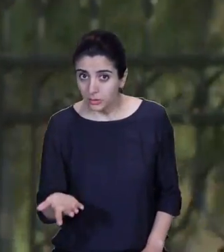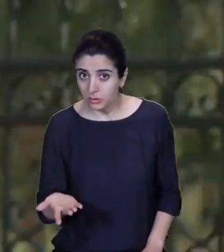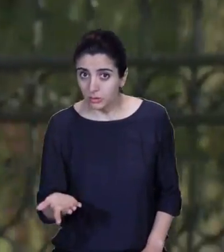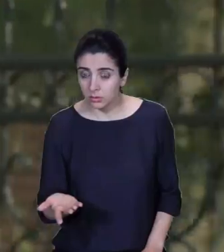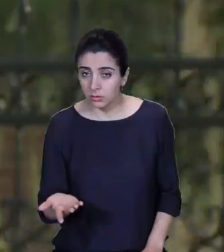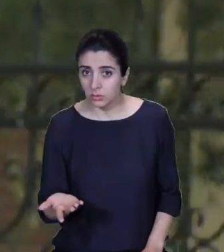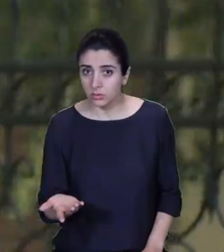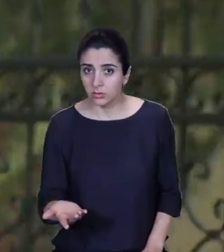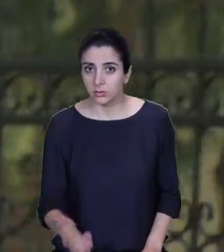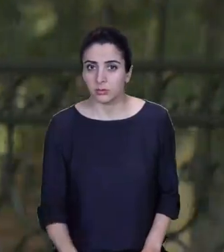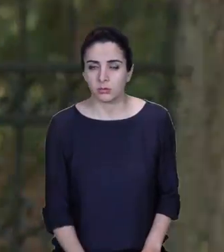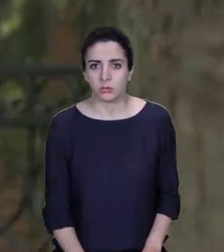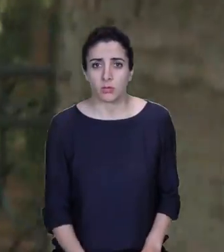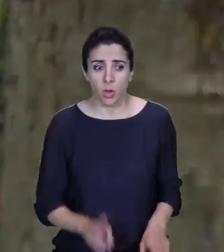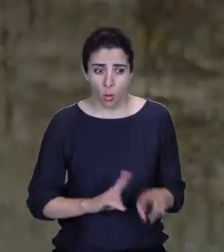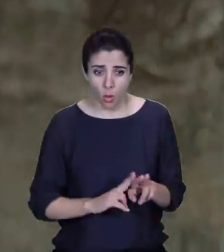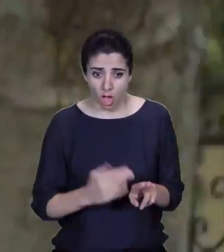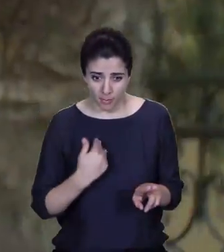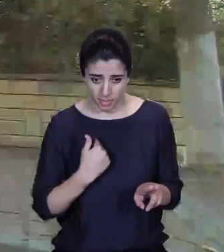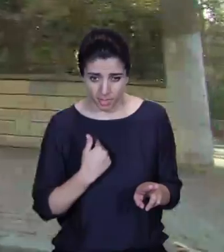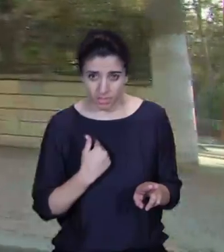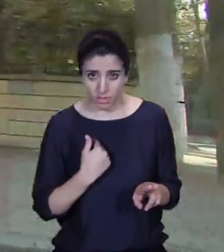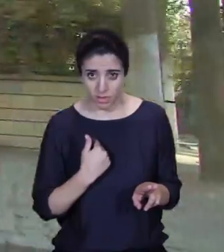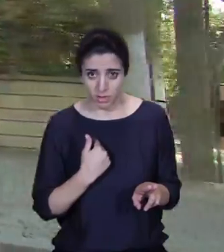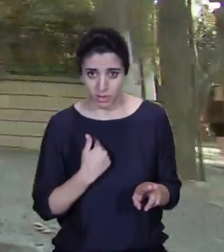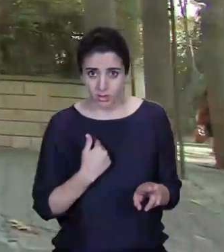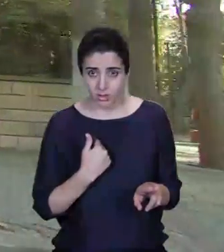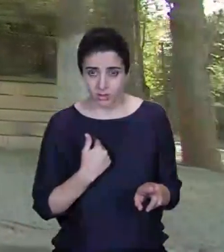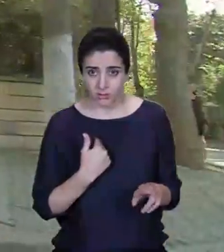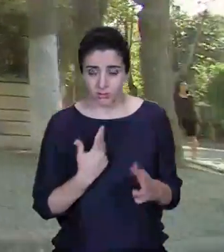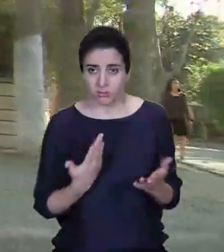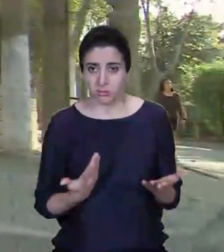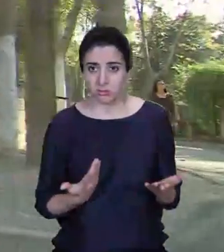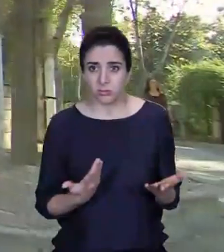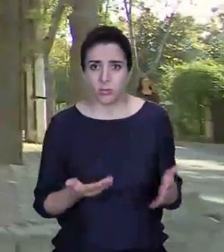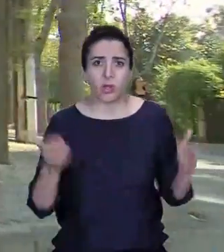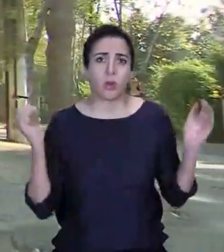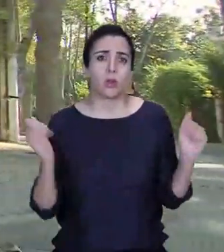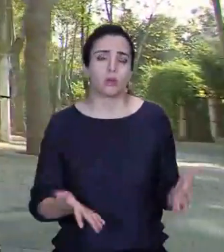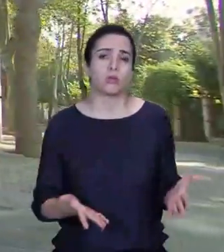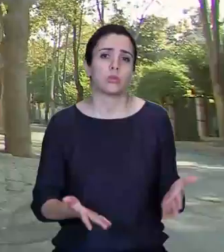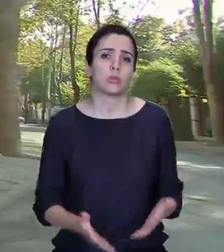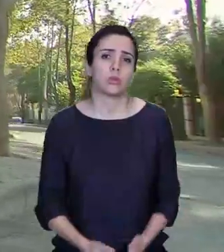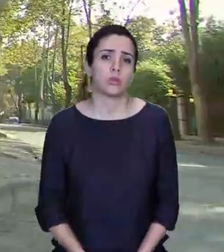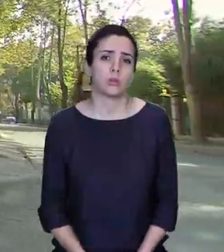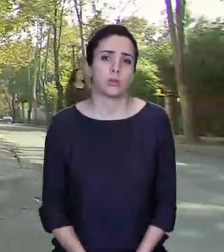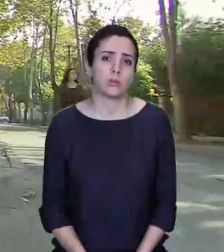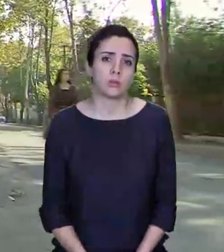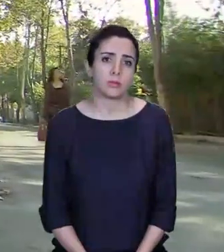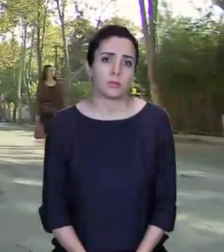Koray'a. Of. Diğer sokaktan da Zehra